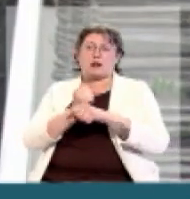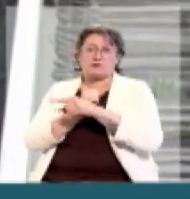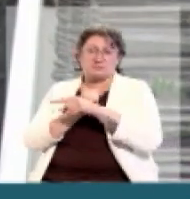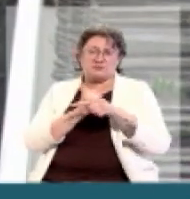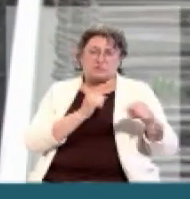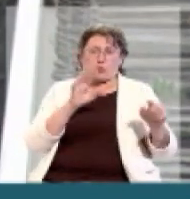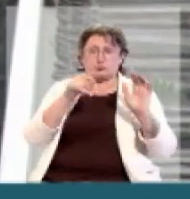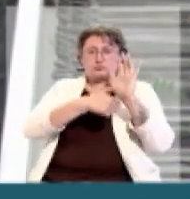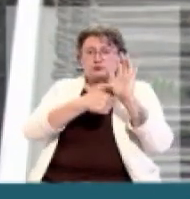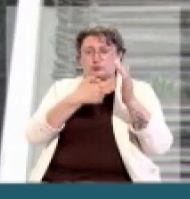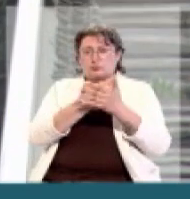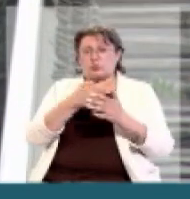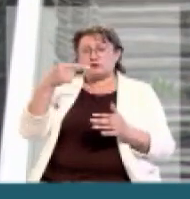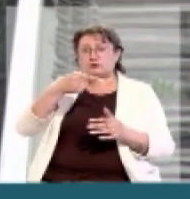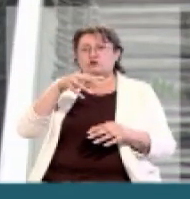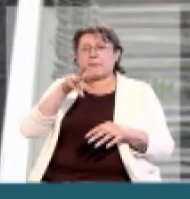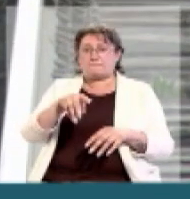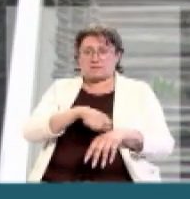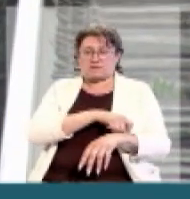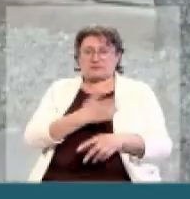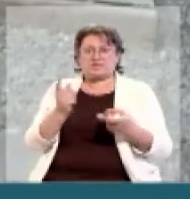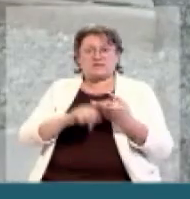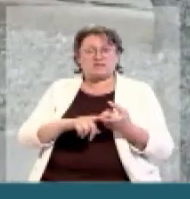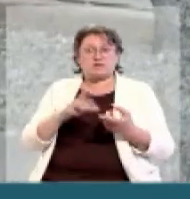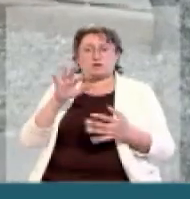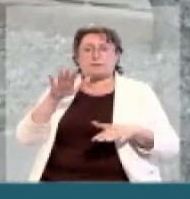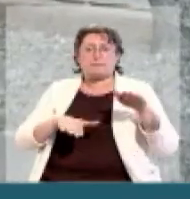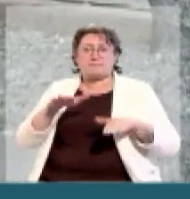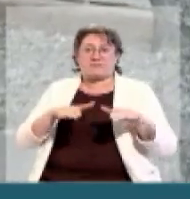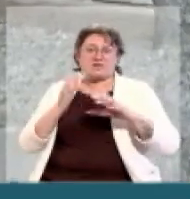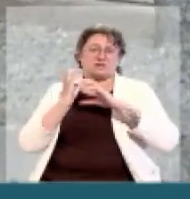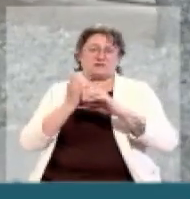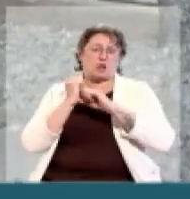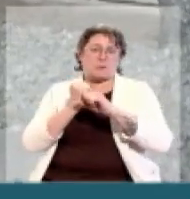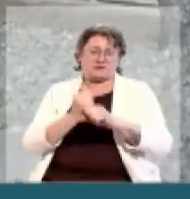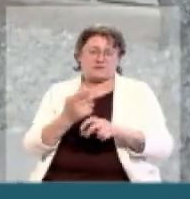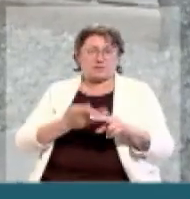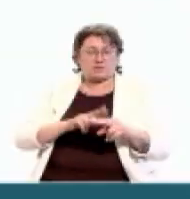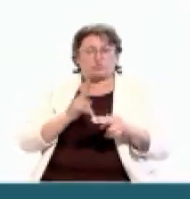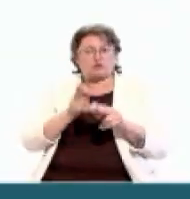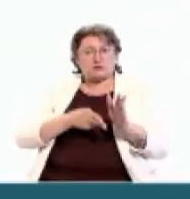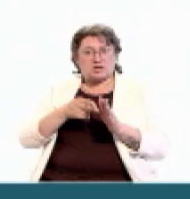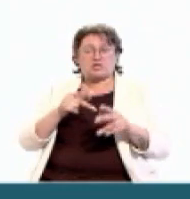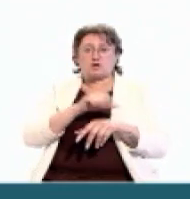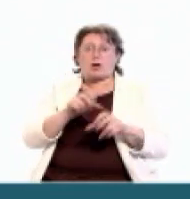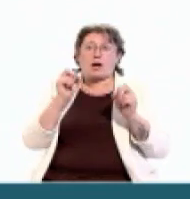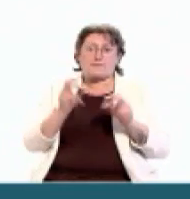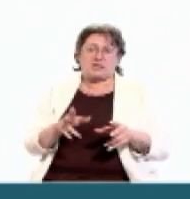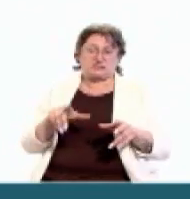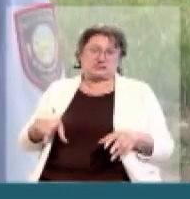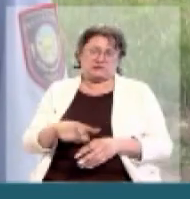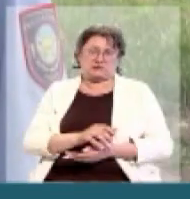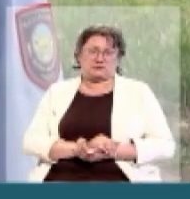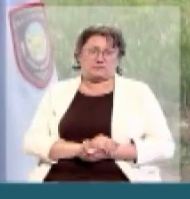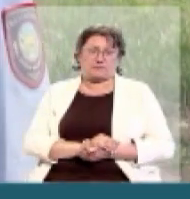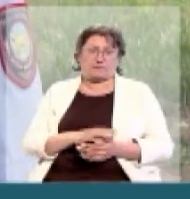от 600 до 1000 метров, в зависимости от массы локомотива. Именно поэтому железная дорога – зона повышенной